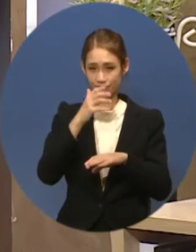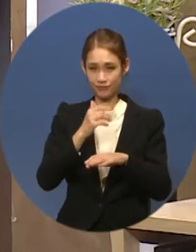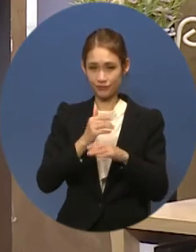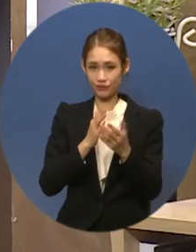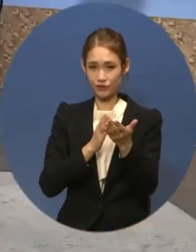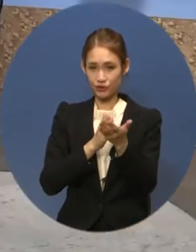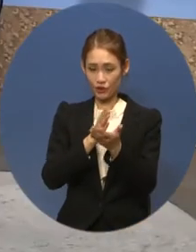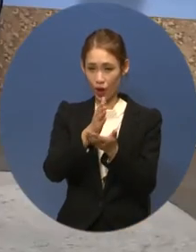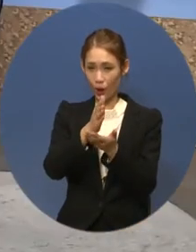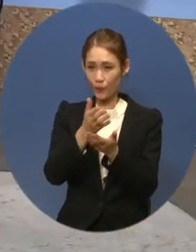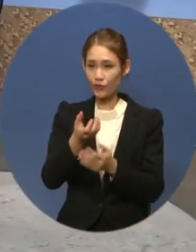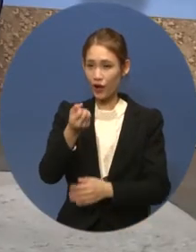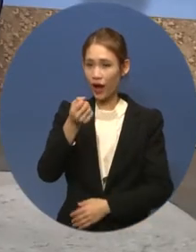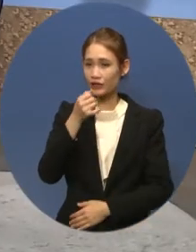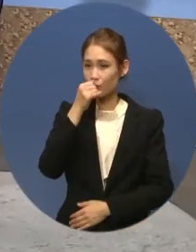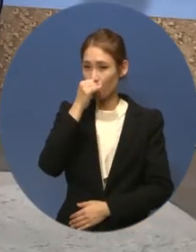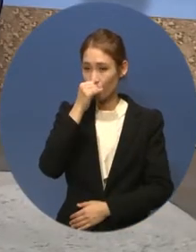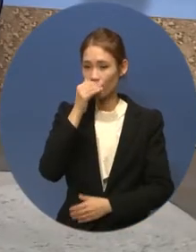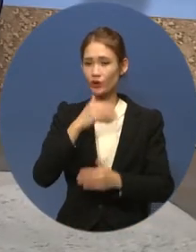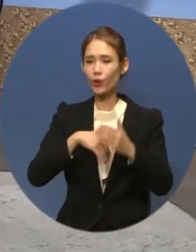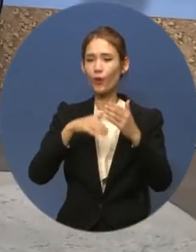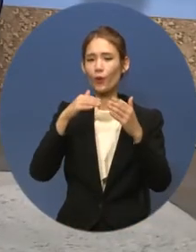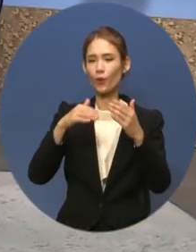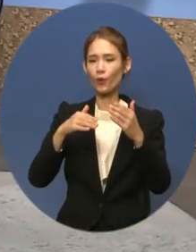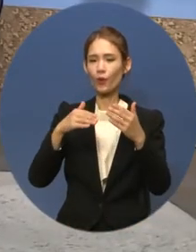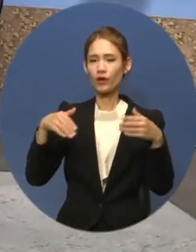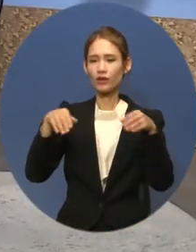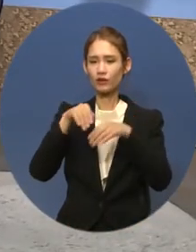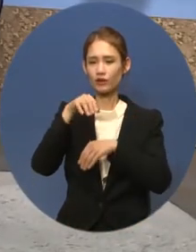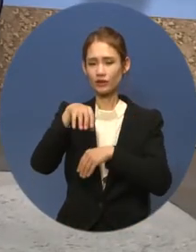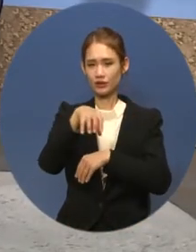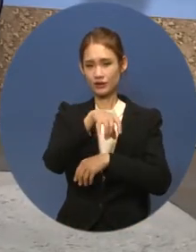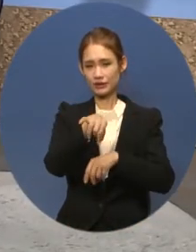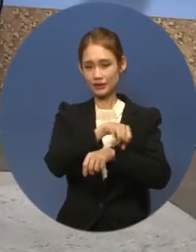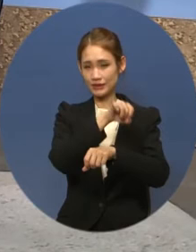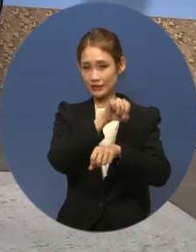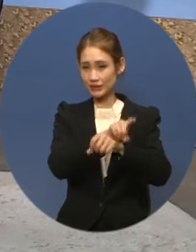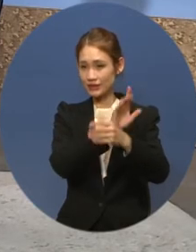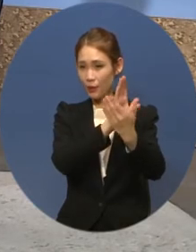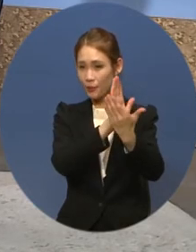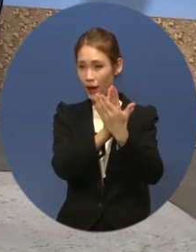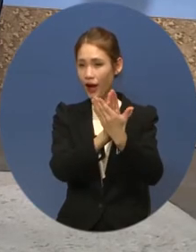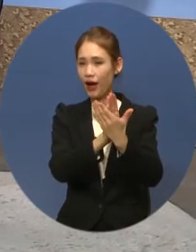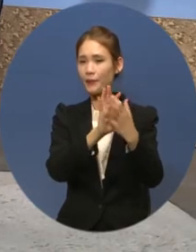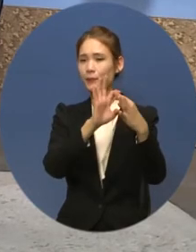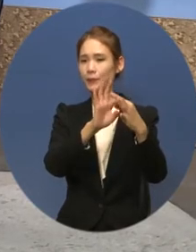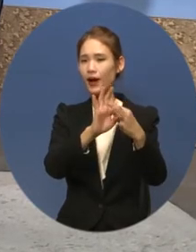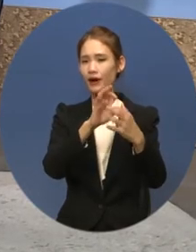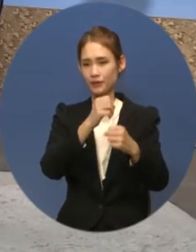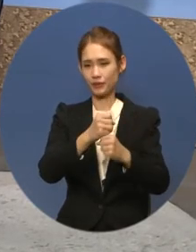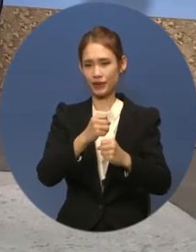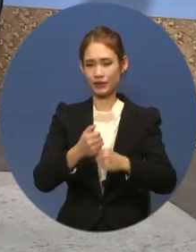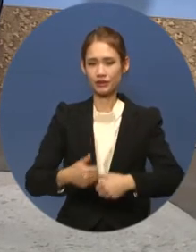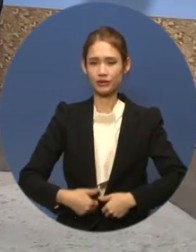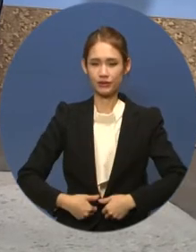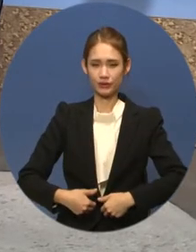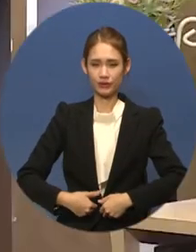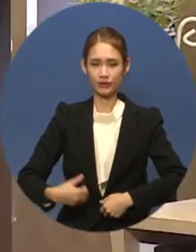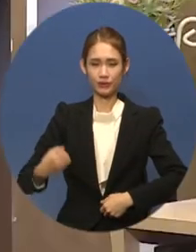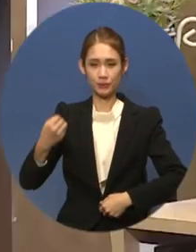전문성을 갖춘 그런 공공기관들에 특색을 갖추고 그럼 그런 것들을 잘 구축을 해야 된다 이렇게 말씀을